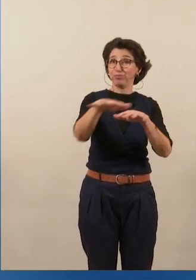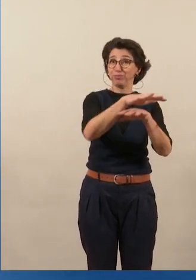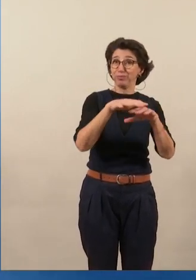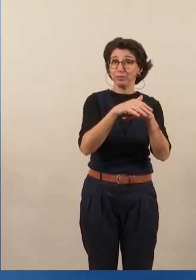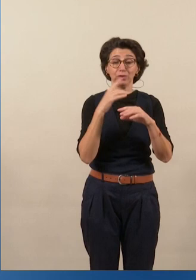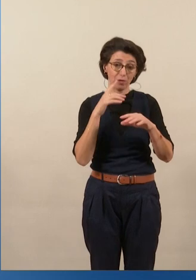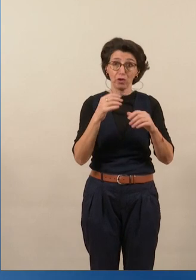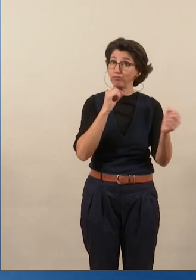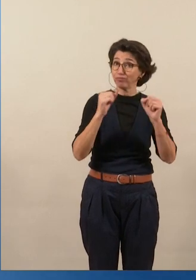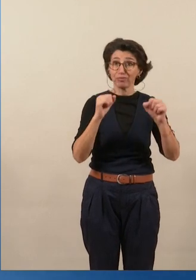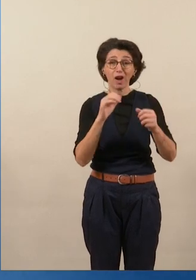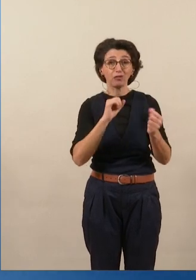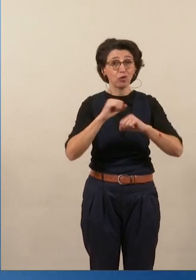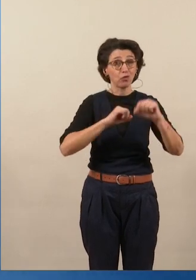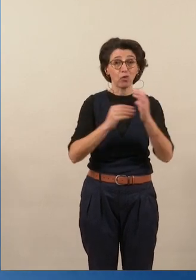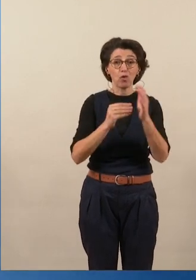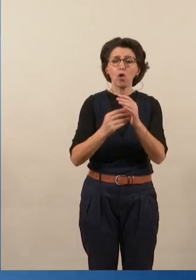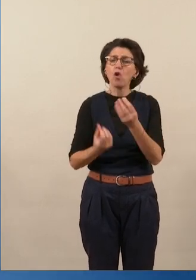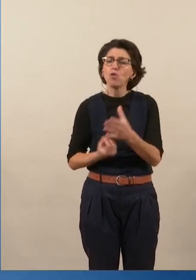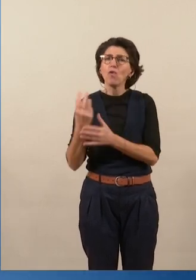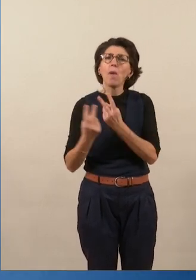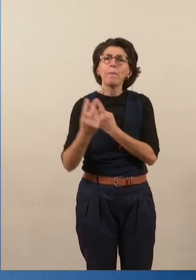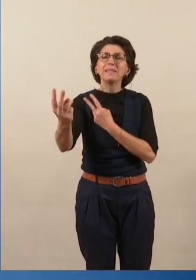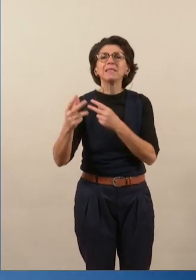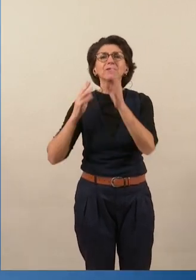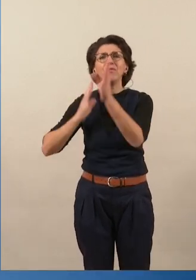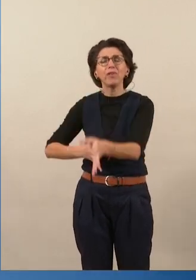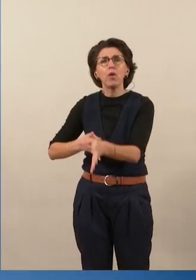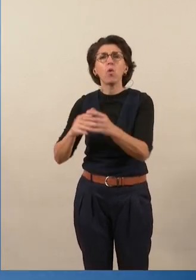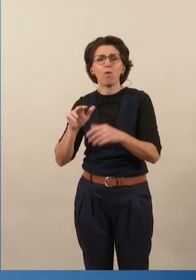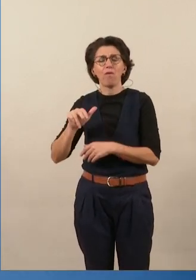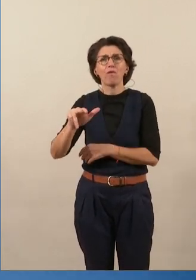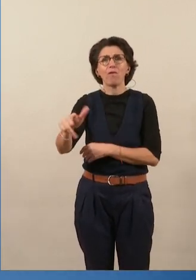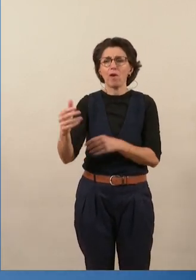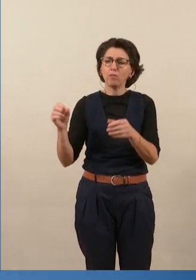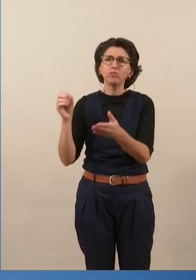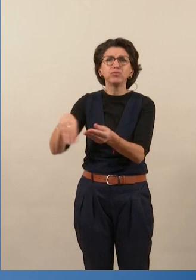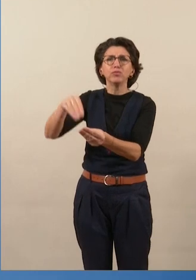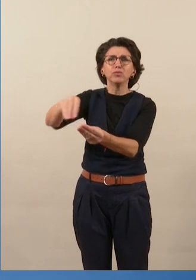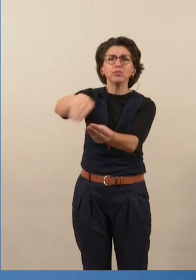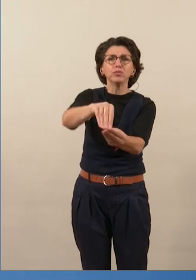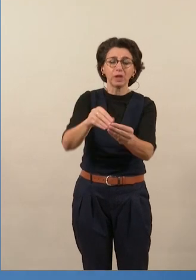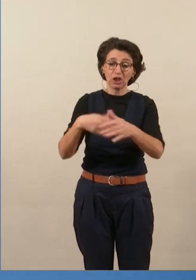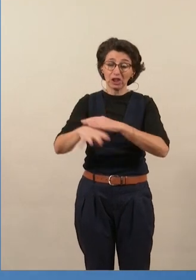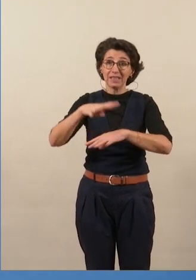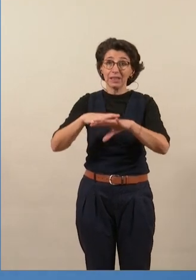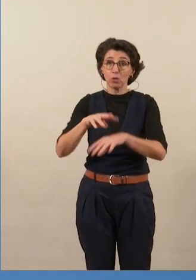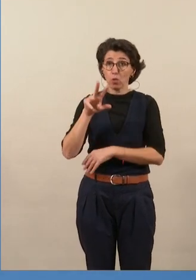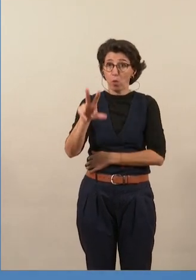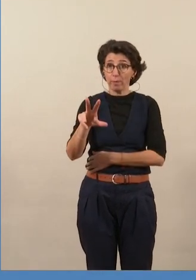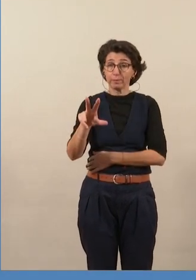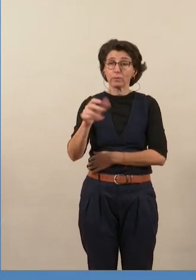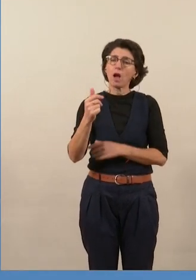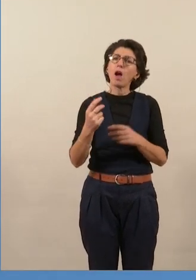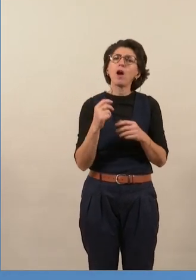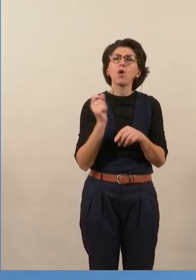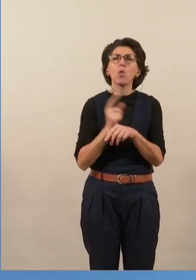cyclables puisque des budgets supplémentaires vont être affectés pour desservir en piste vélo sécurisé le secteur 3 avec une chronovélo pour rejoindre